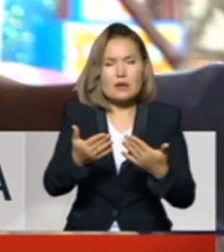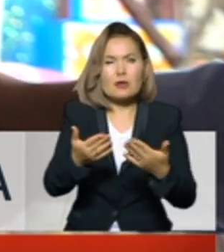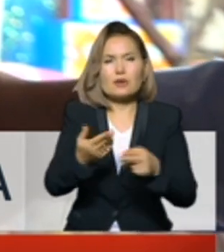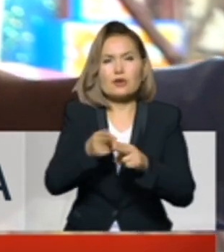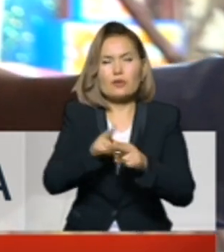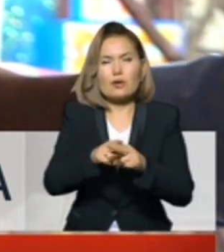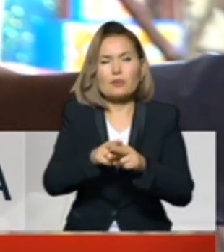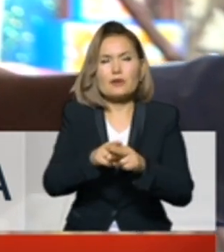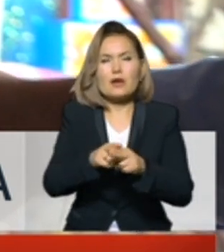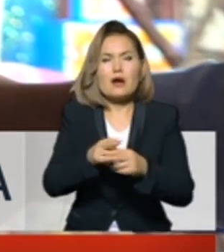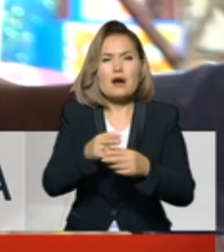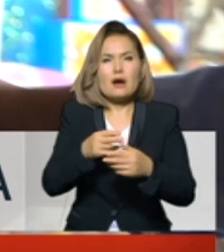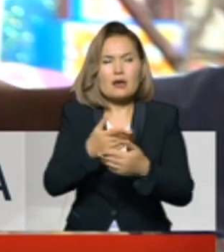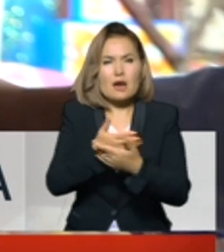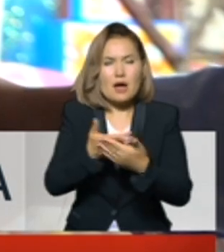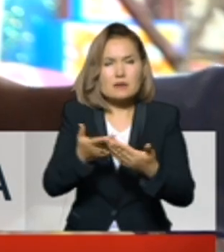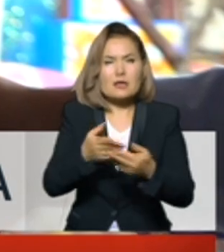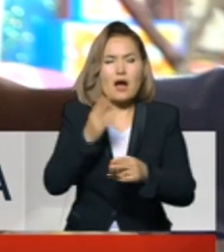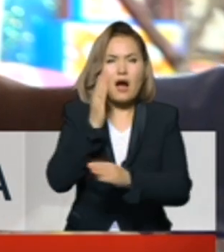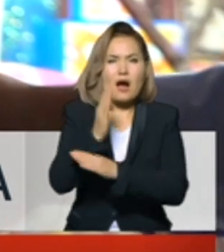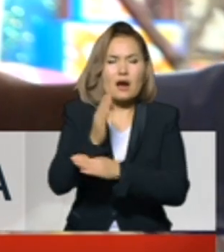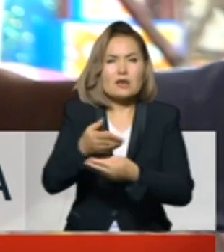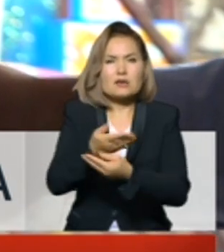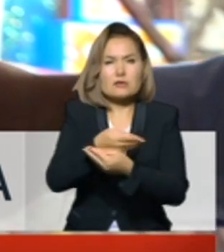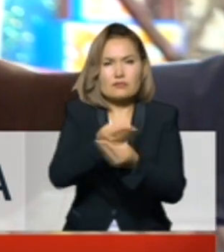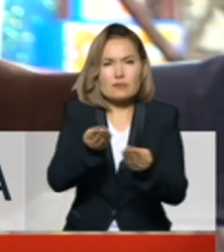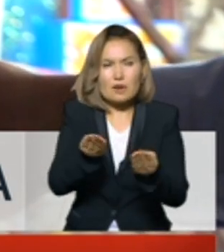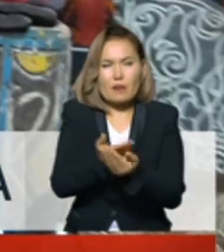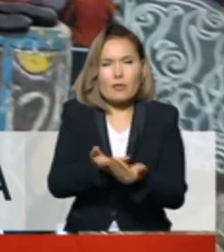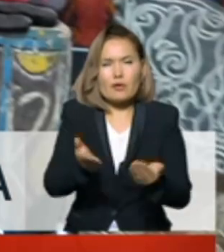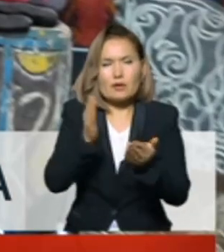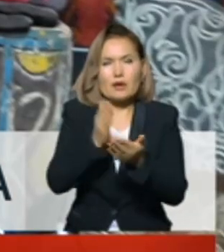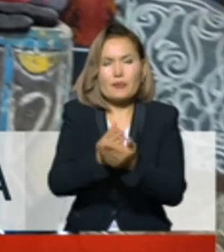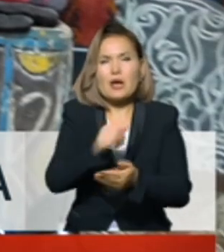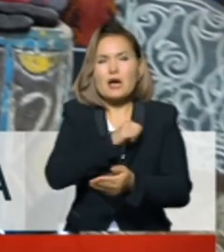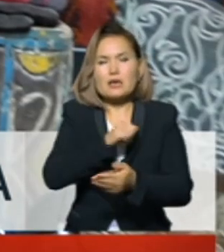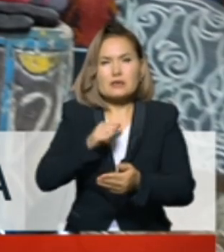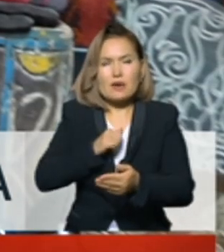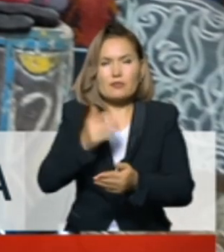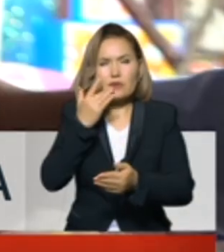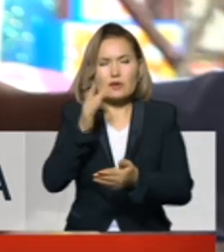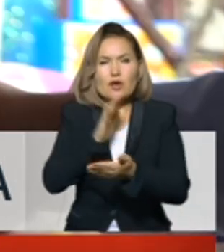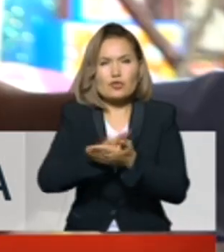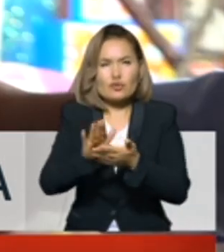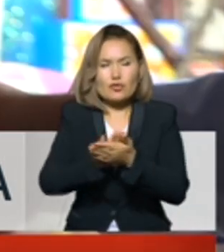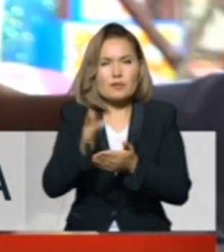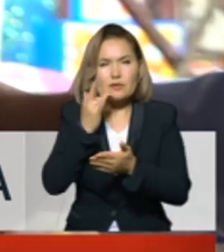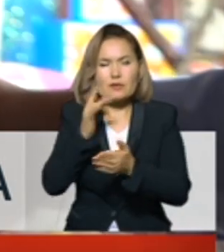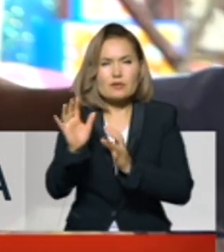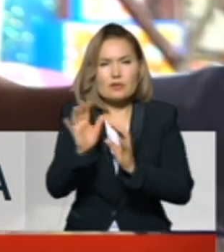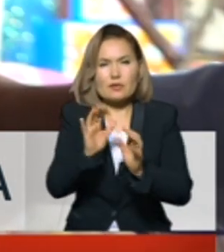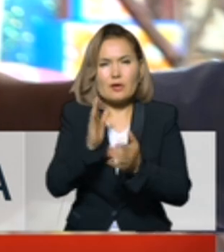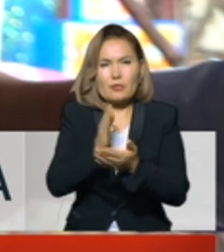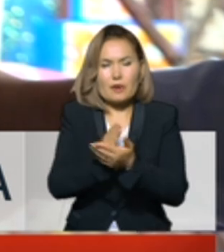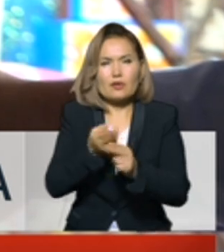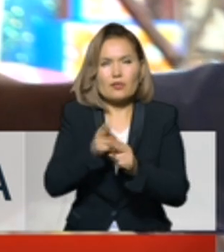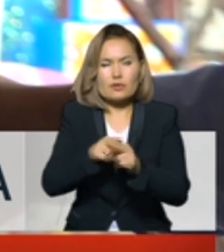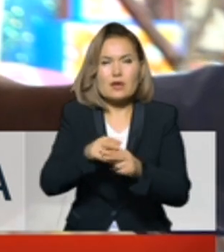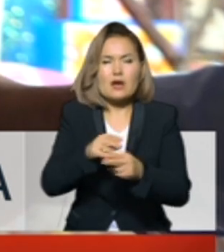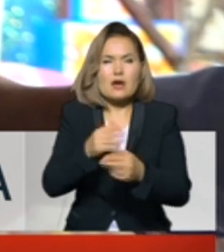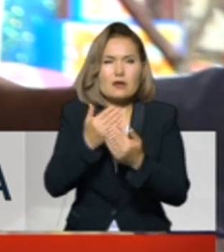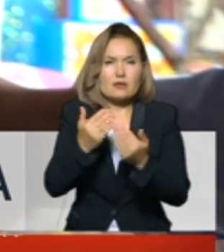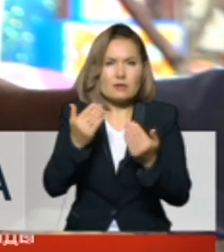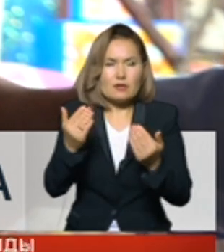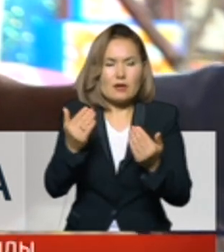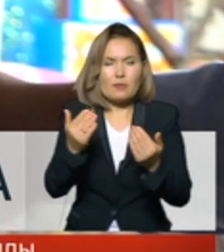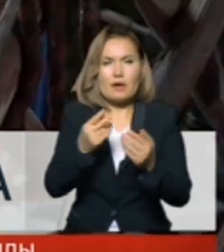мың жарымдай жәдігерлер бар. Оның бәрін жуып, тазалап, сақтап қойдық. Өзінің уақытын